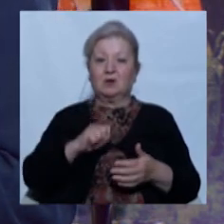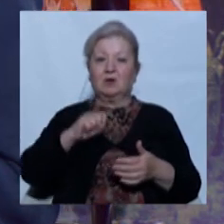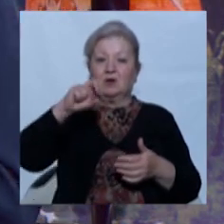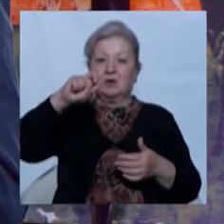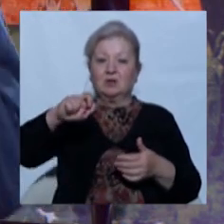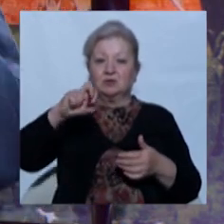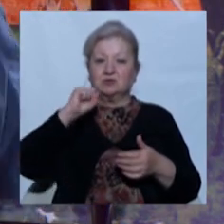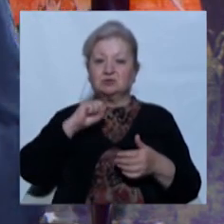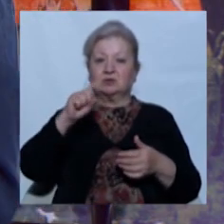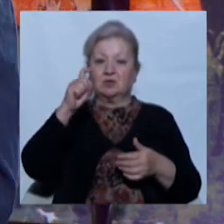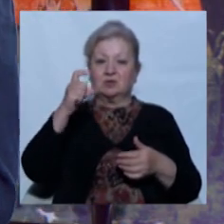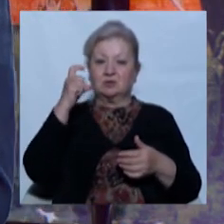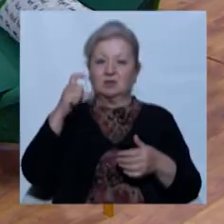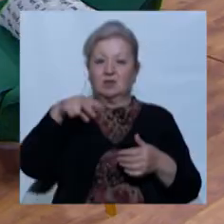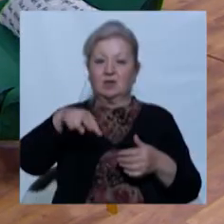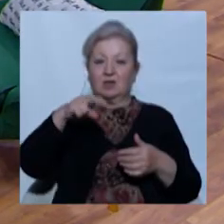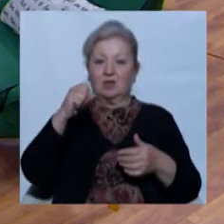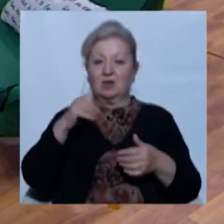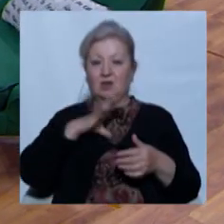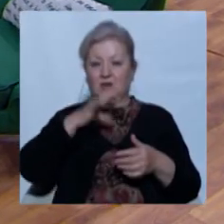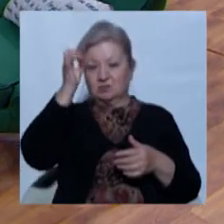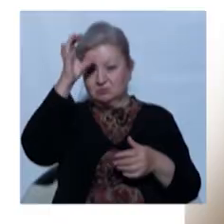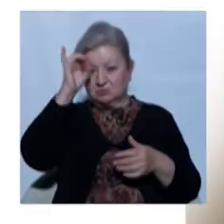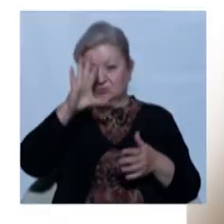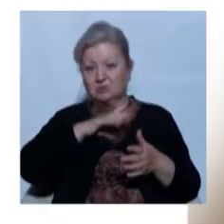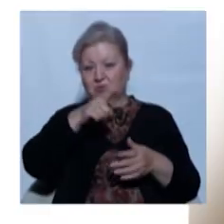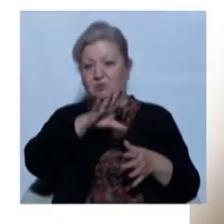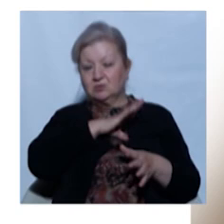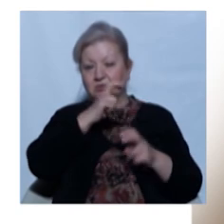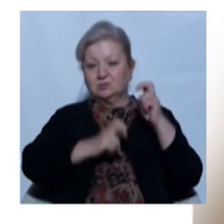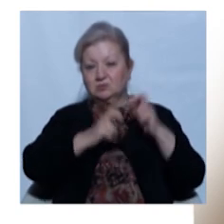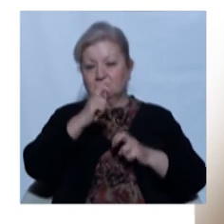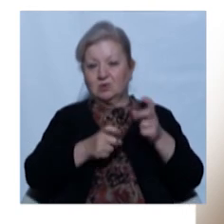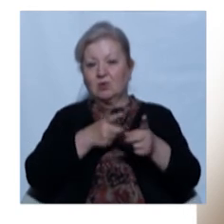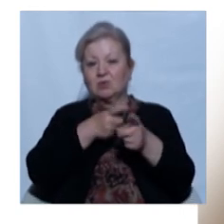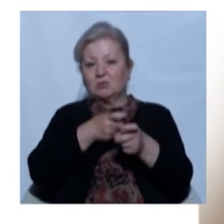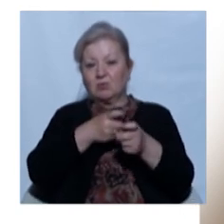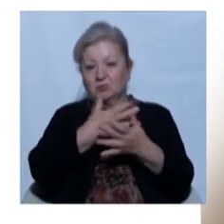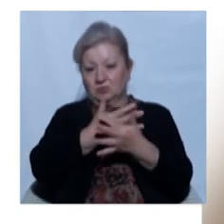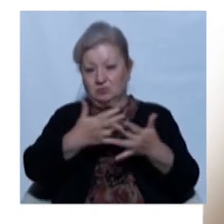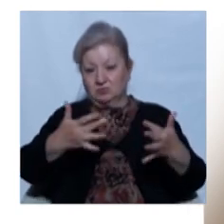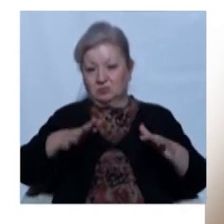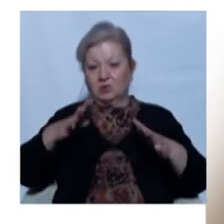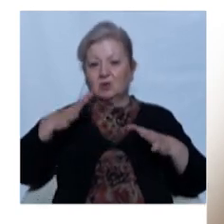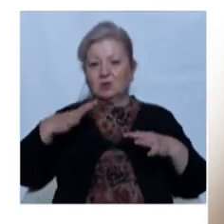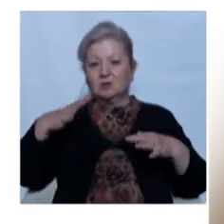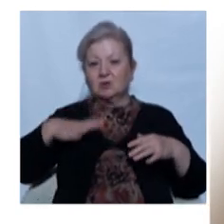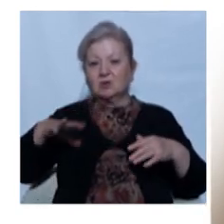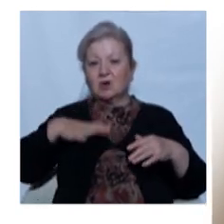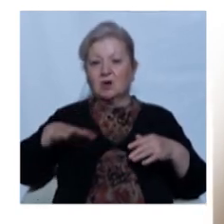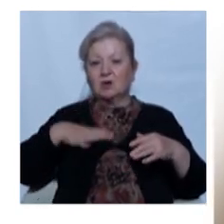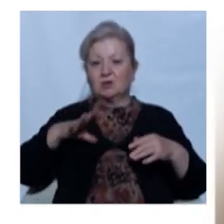თავისი, იყო უბრალოდ ცნობილი თავისი თოფების წარმოების და განსაკუთრებულად ქართული